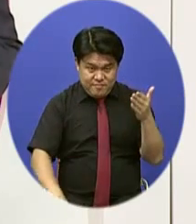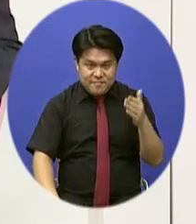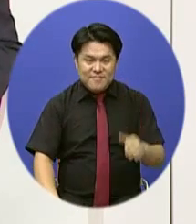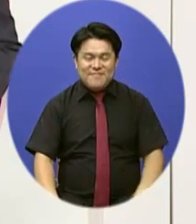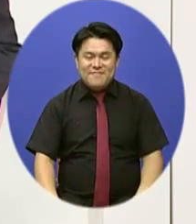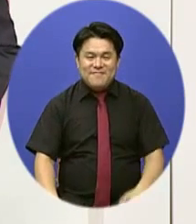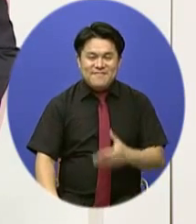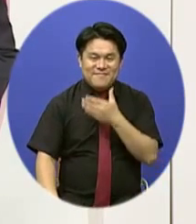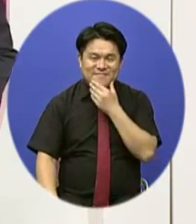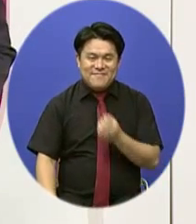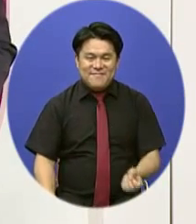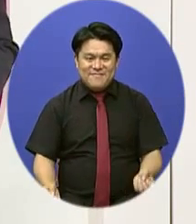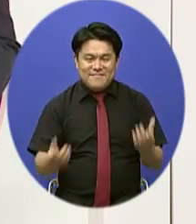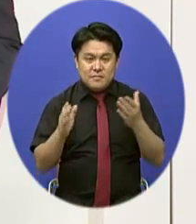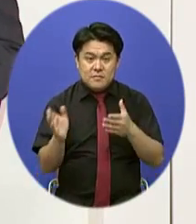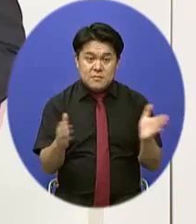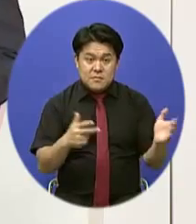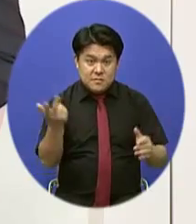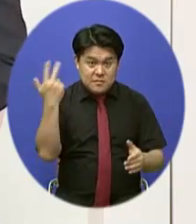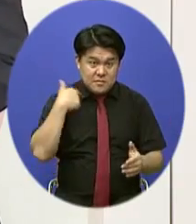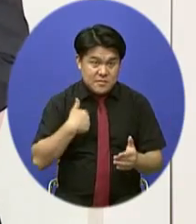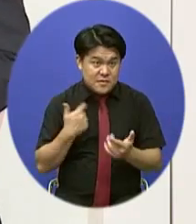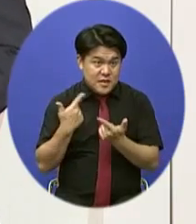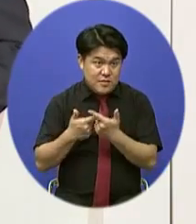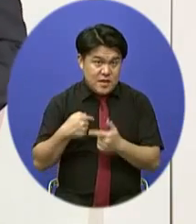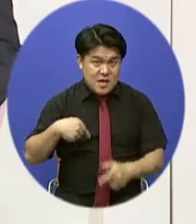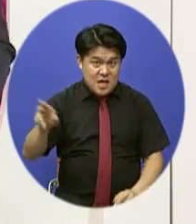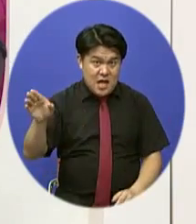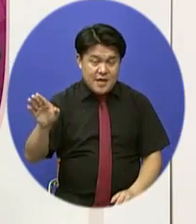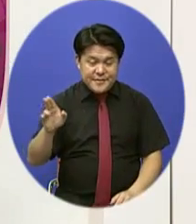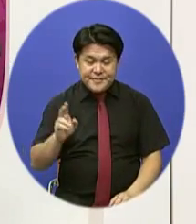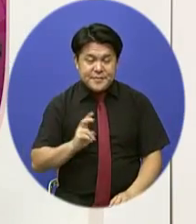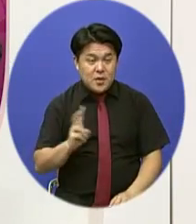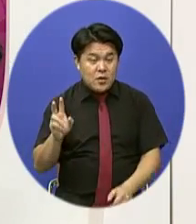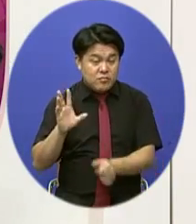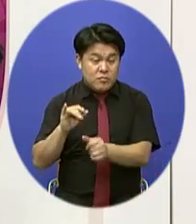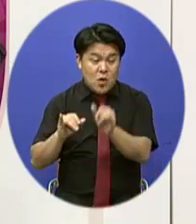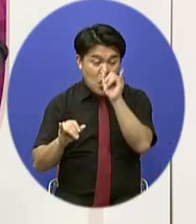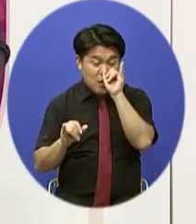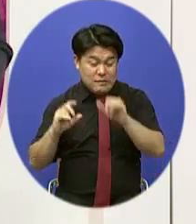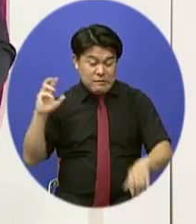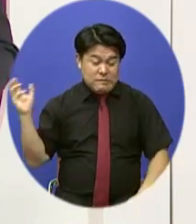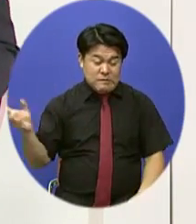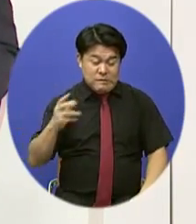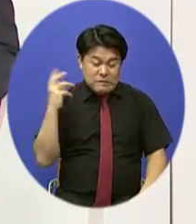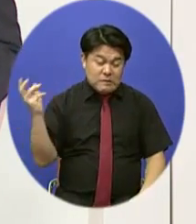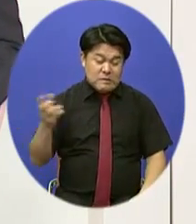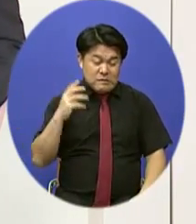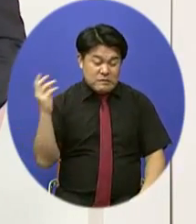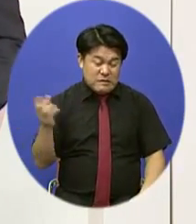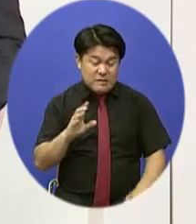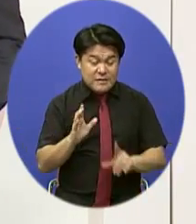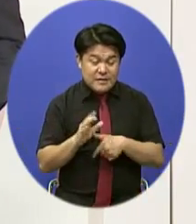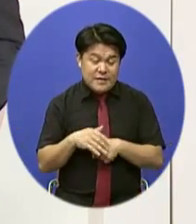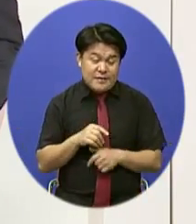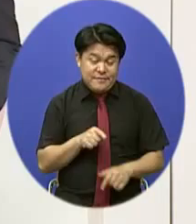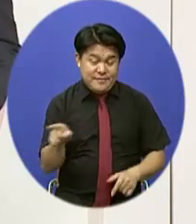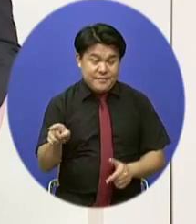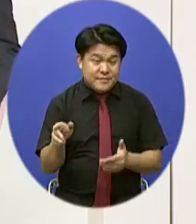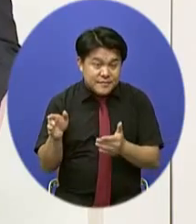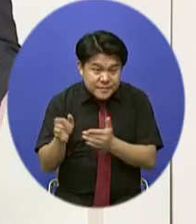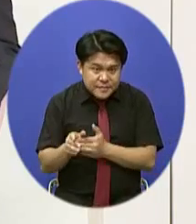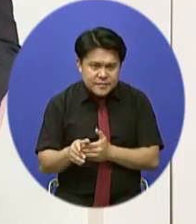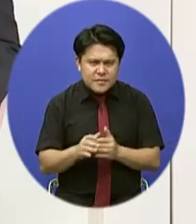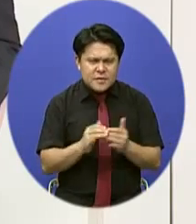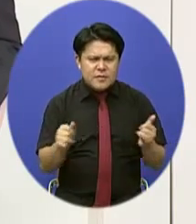네. 축하드립니다. 네. 지난주에 제가 부산에 이제 가요톱10 녹화하러 네. 태풍이 몰아치고 고닌가 왔는데 갔는데요. 네.